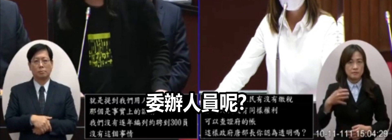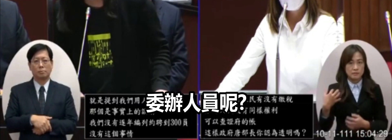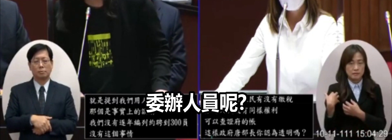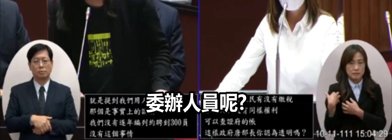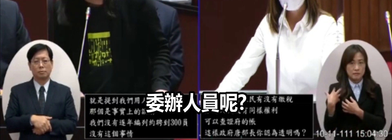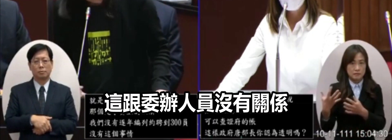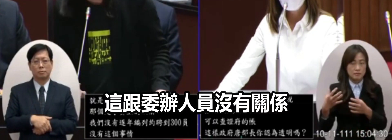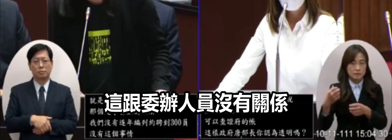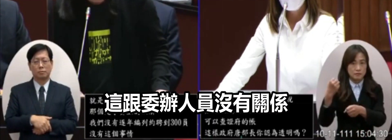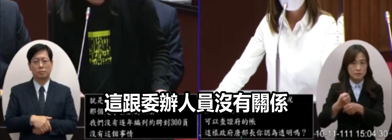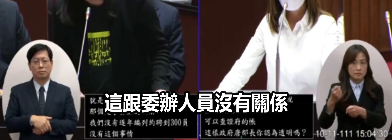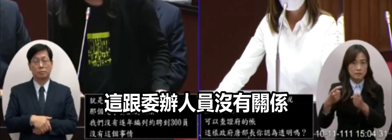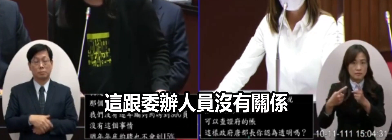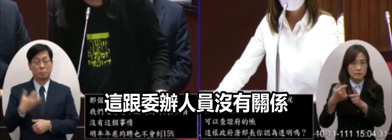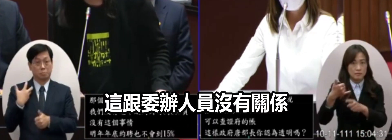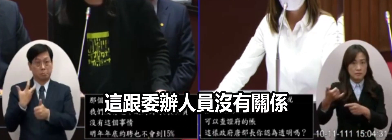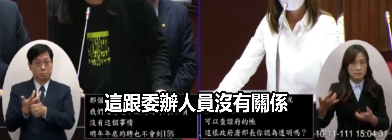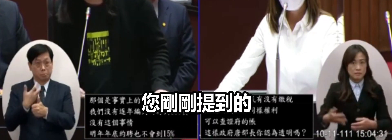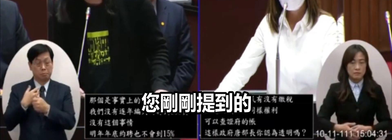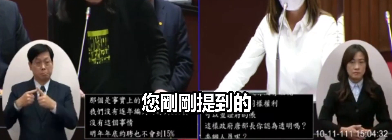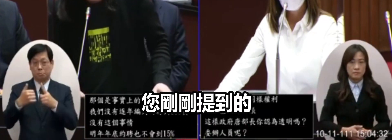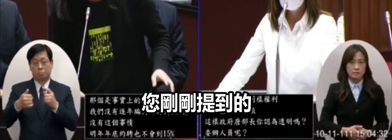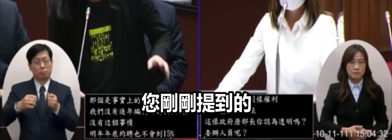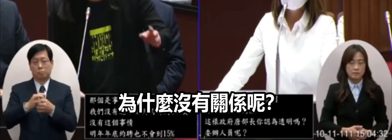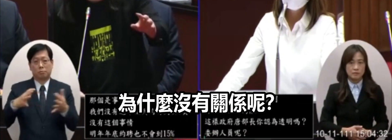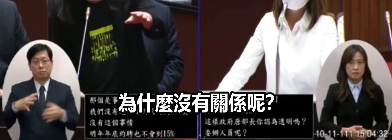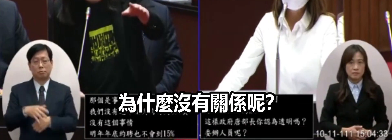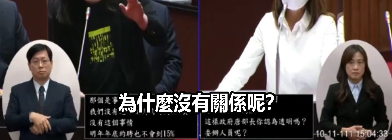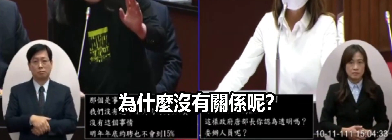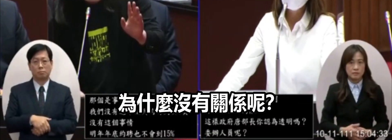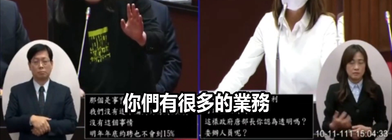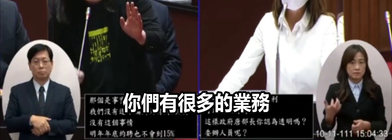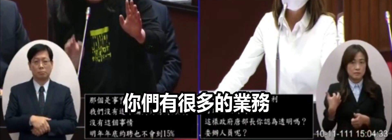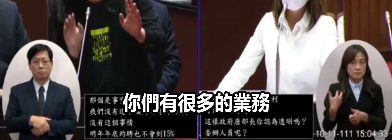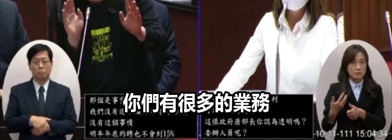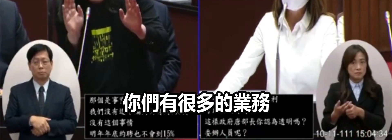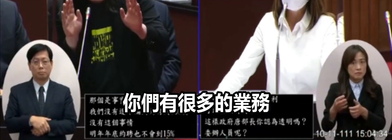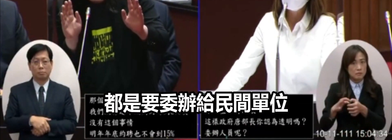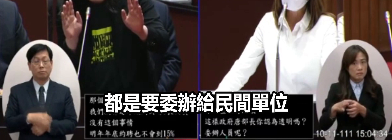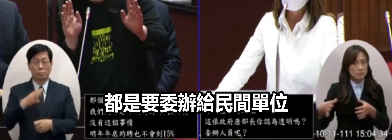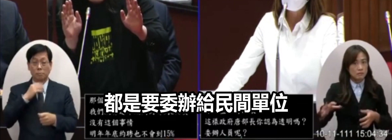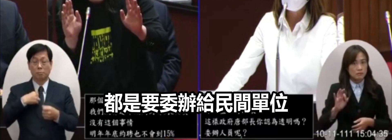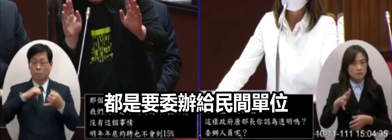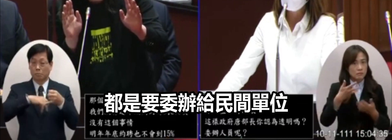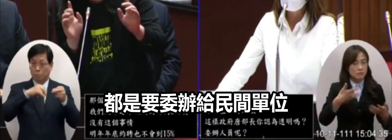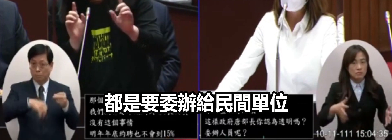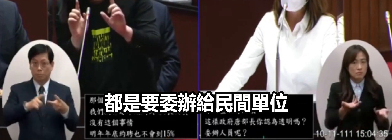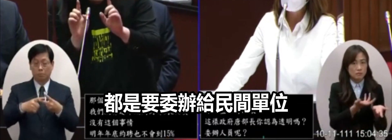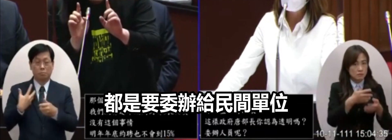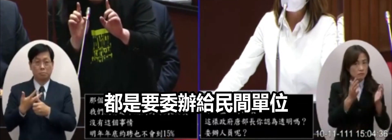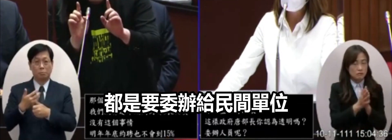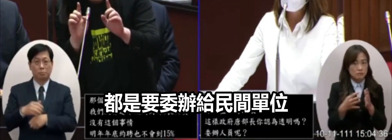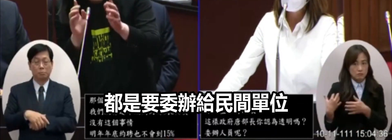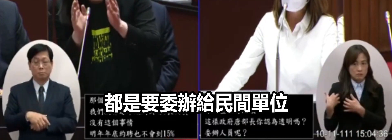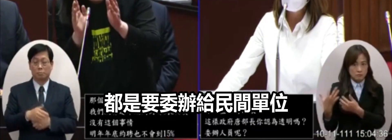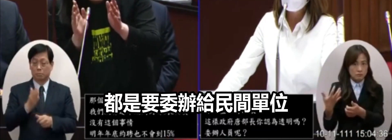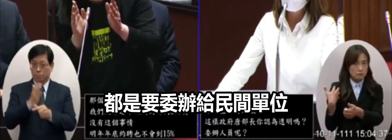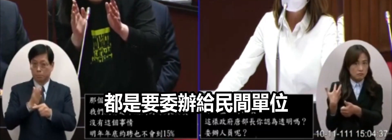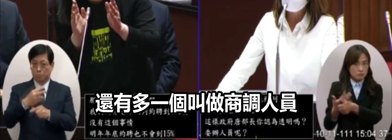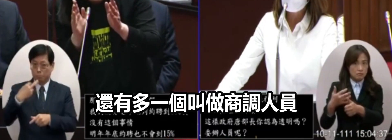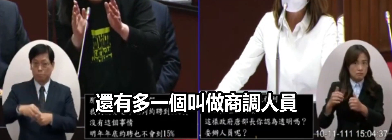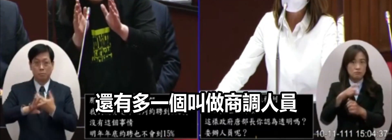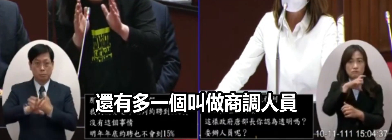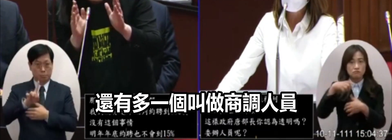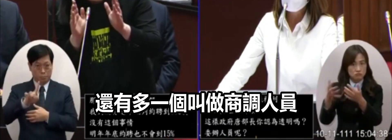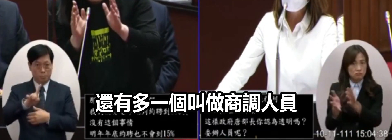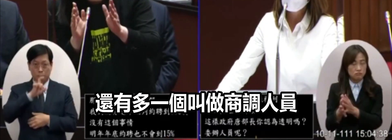呢？ 什么？这个跟委办人没有关系。您刚刚提到的就是 移拨人员跟约聘人员，为什么没有关系呢？你们有很多的业务都是要委办给 民间 的业务单位，不是吗？还 有